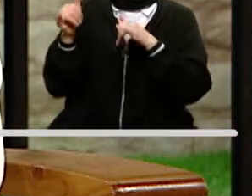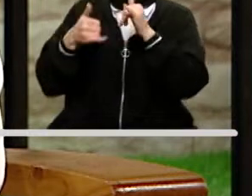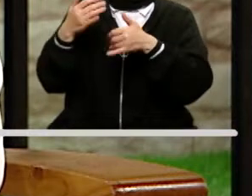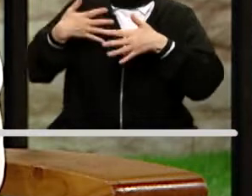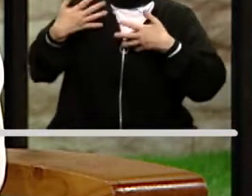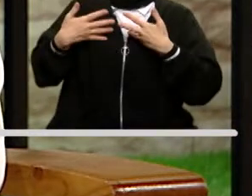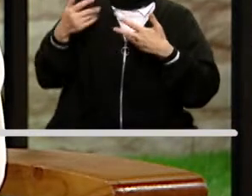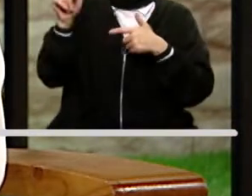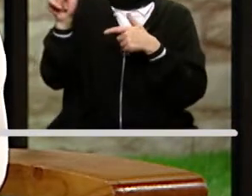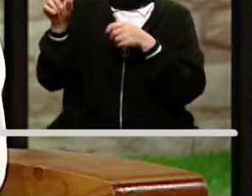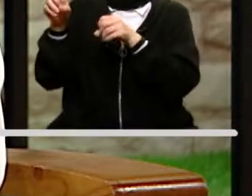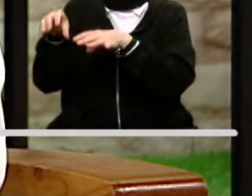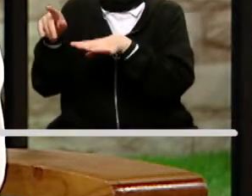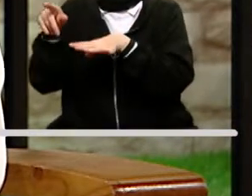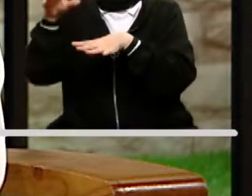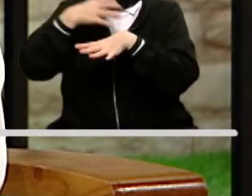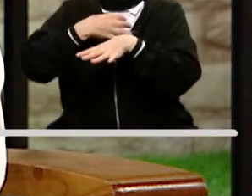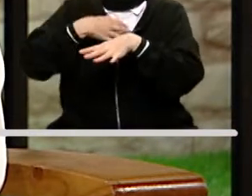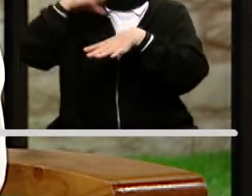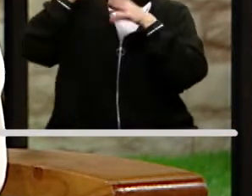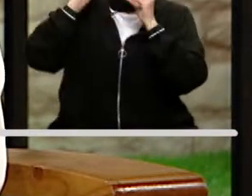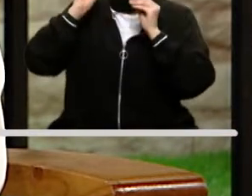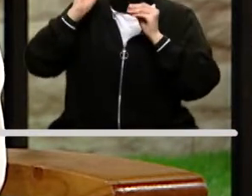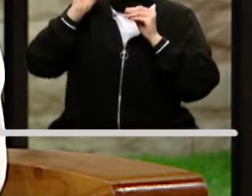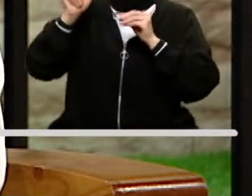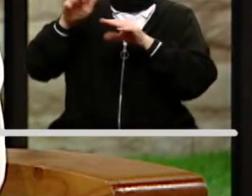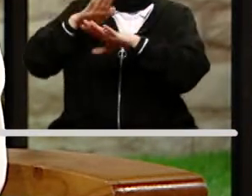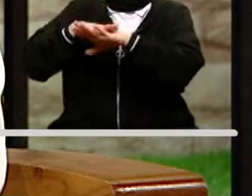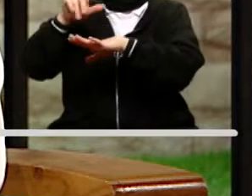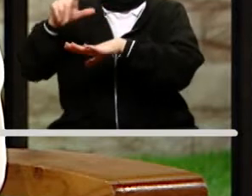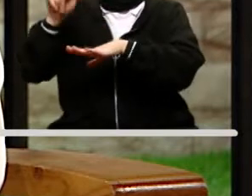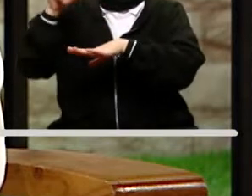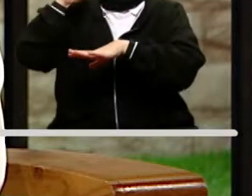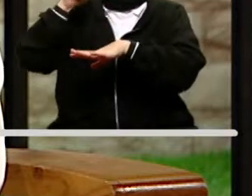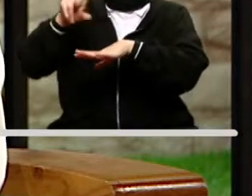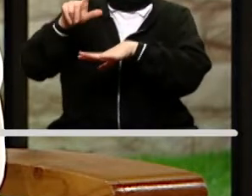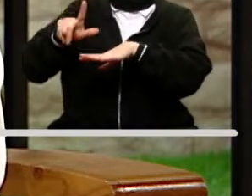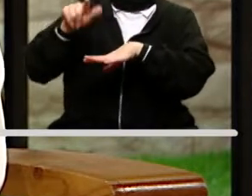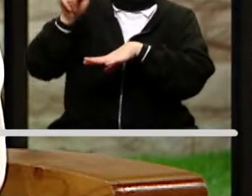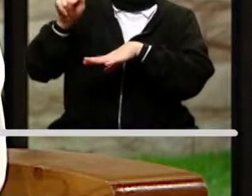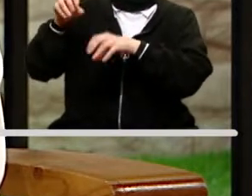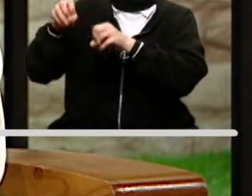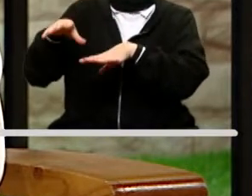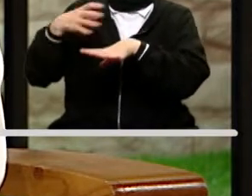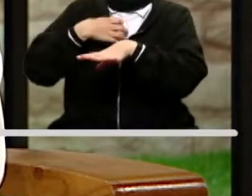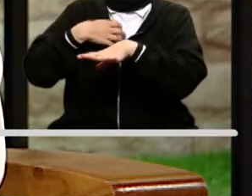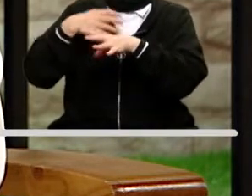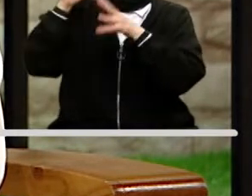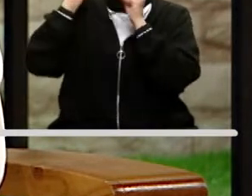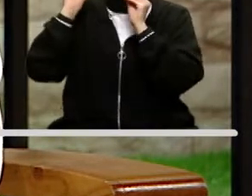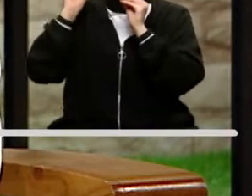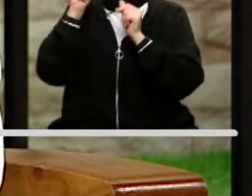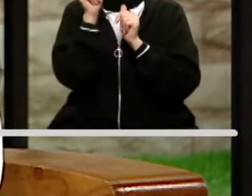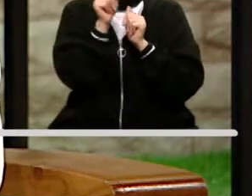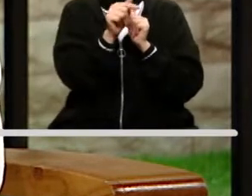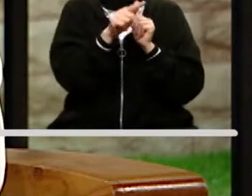öldürmeyin. O dokunarak, yani dokunsal bir çocuk. Onun dokunması lazım. Onun görmesi lazım. Hı. Ha, diğer çocuk da işitsel bir çocuktur.